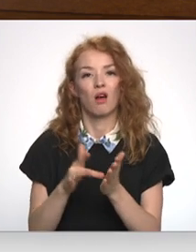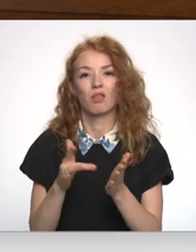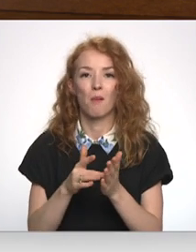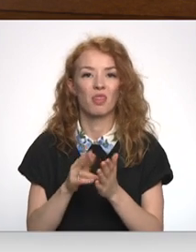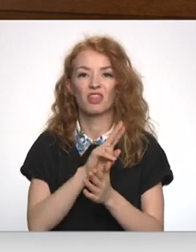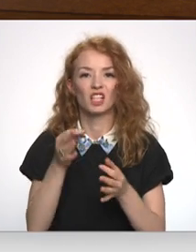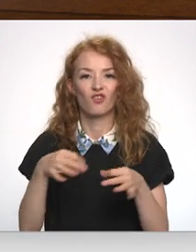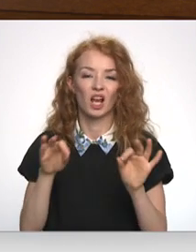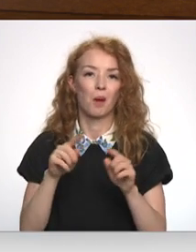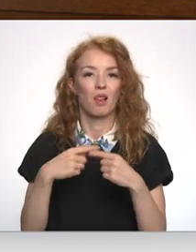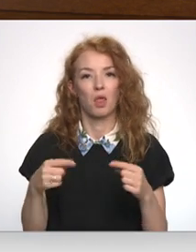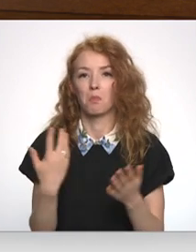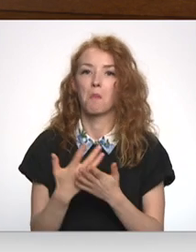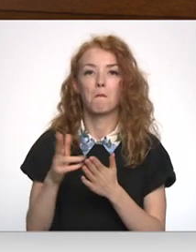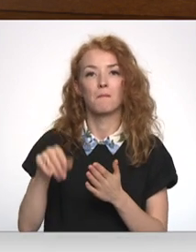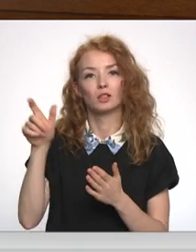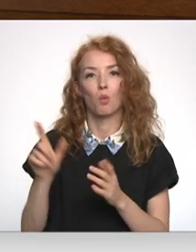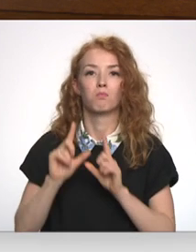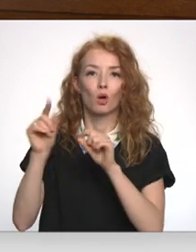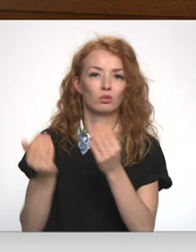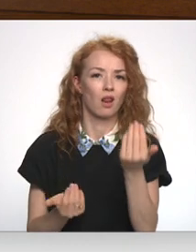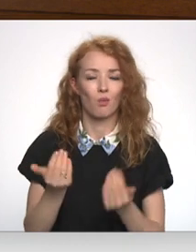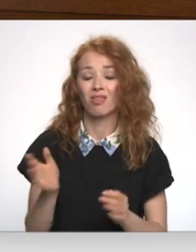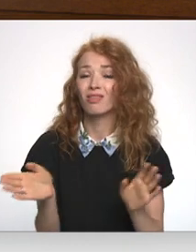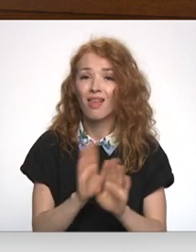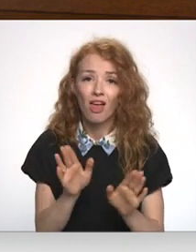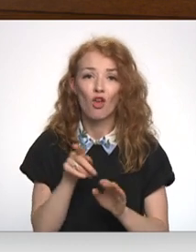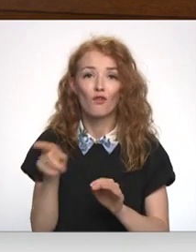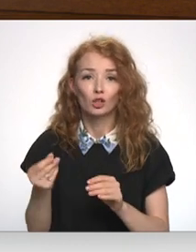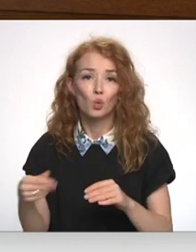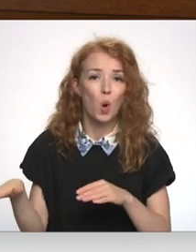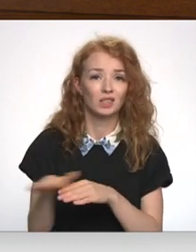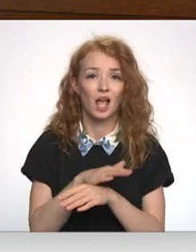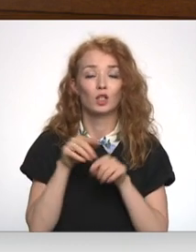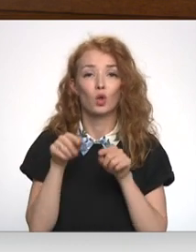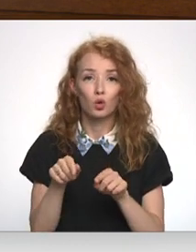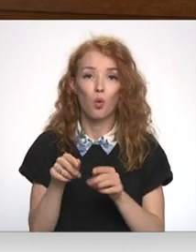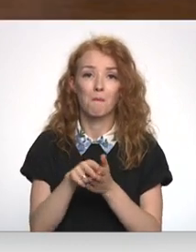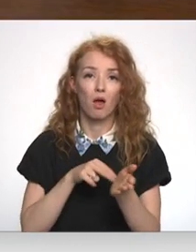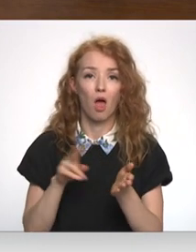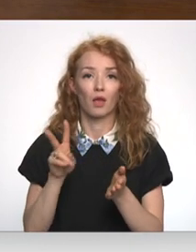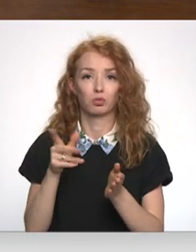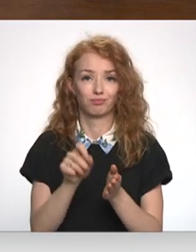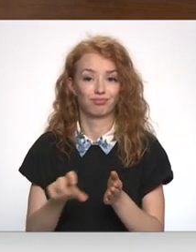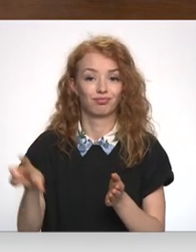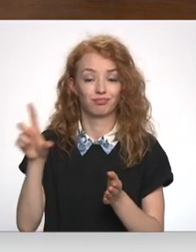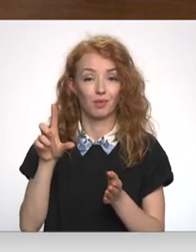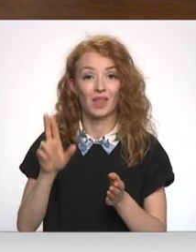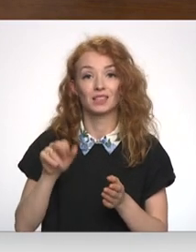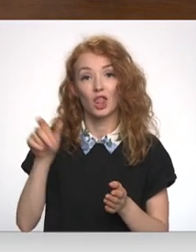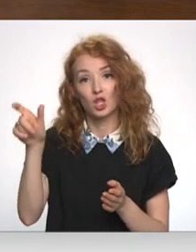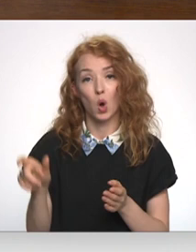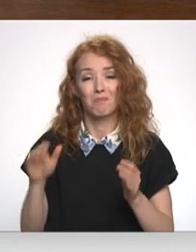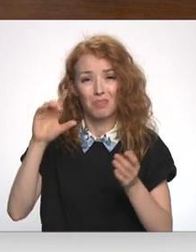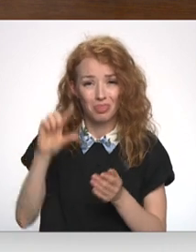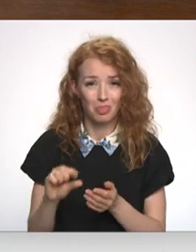kur pensionārs brauks slēpot uz Alpiem, viņš seks tos komunālos maksājumus, kur viņi uzkrāsies uz to momentu. Senioriem mazām pensijām